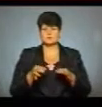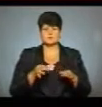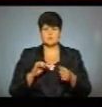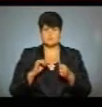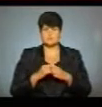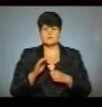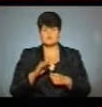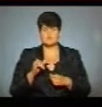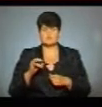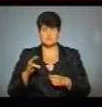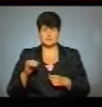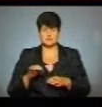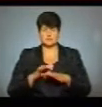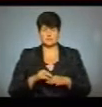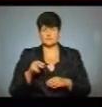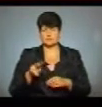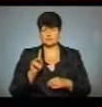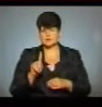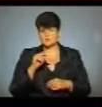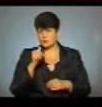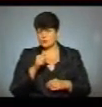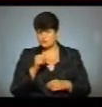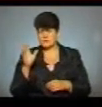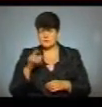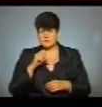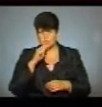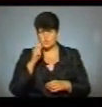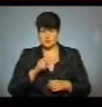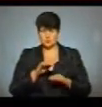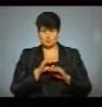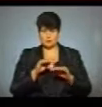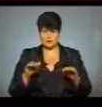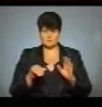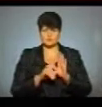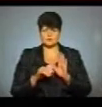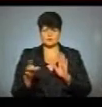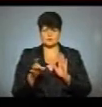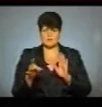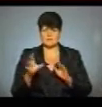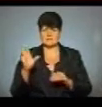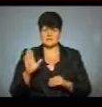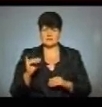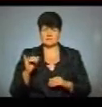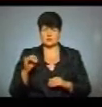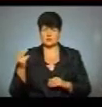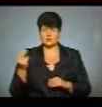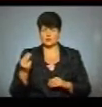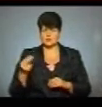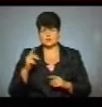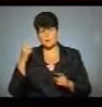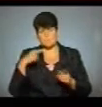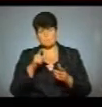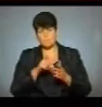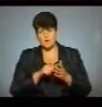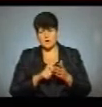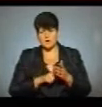Василя Іванишина» проводять з 2001 року на всеукраїнському рівні у 6-те. Василь Іванишин – художник, поет, кандидат